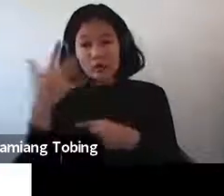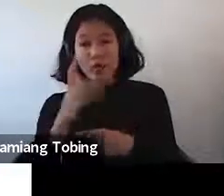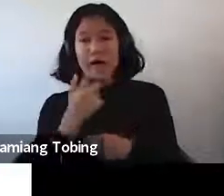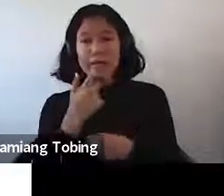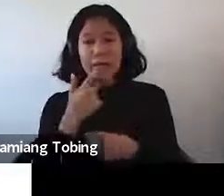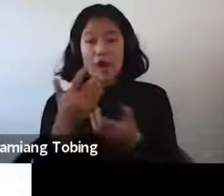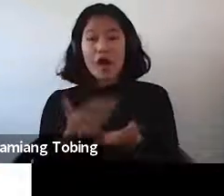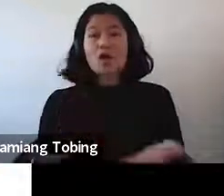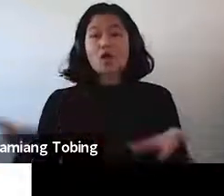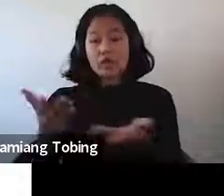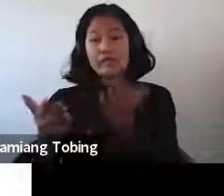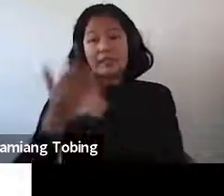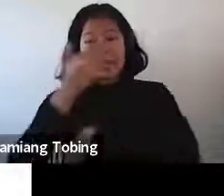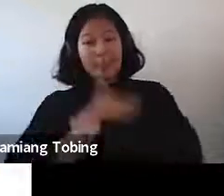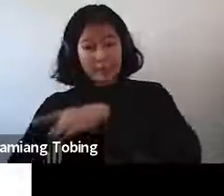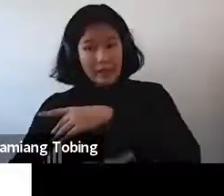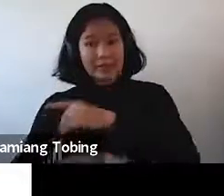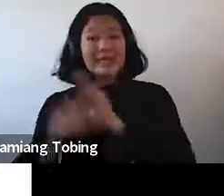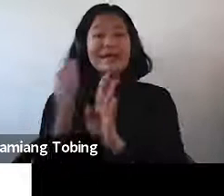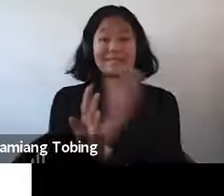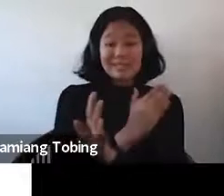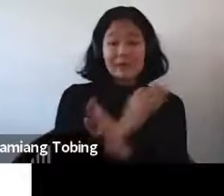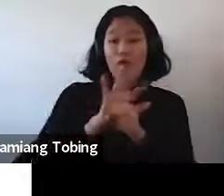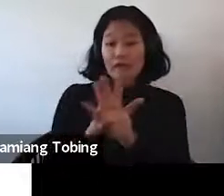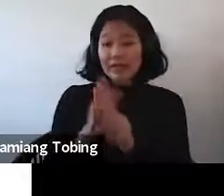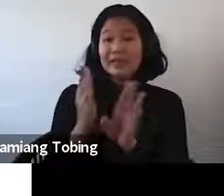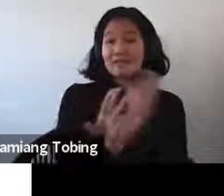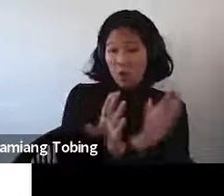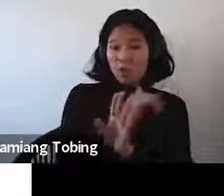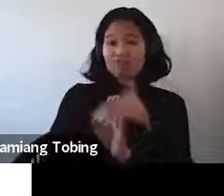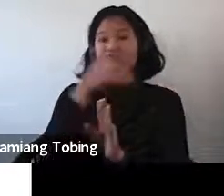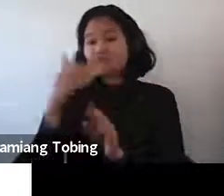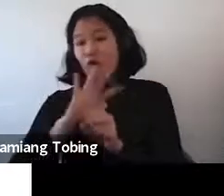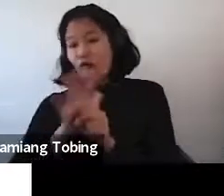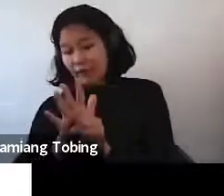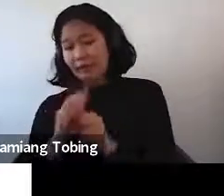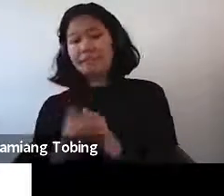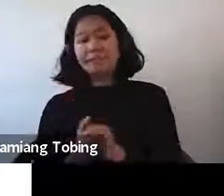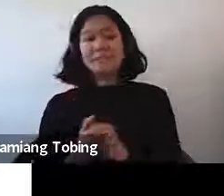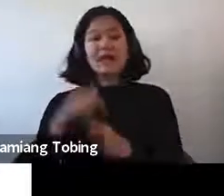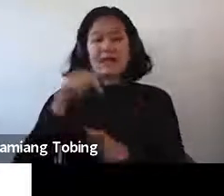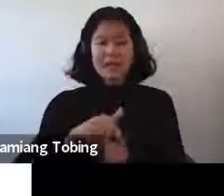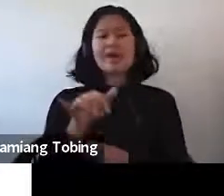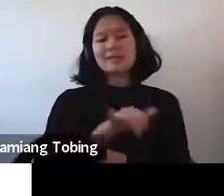kondisi kaum disabilitas sebelum COVID dan semasa COVID. Saya akan melakukan hal yang sama karena